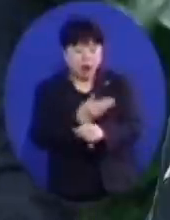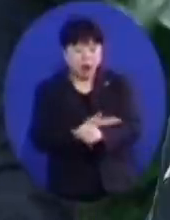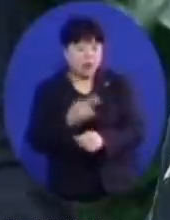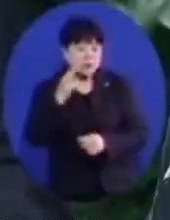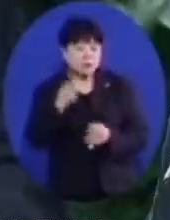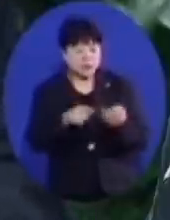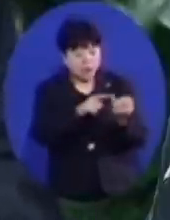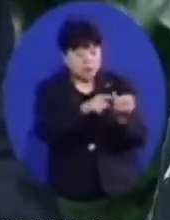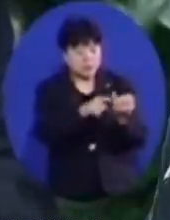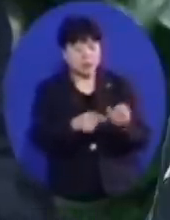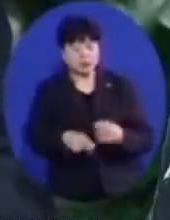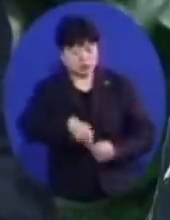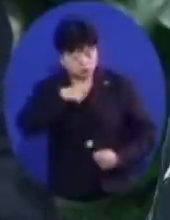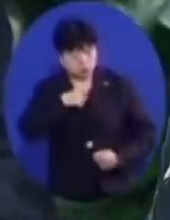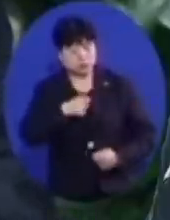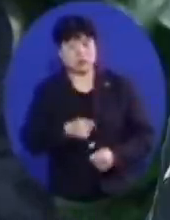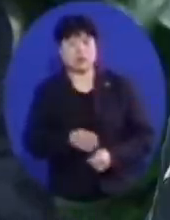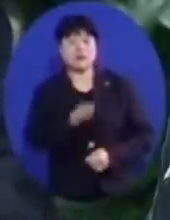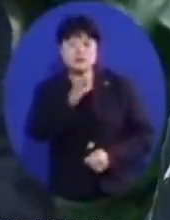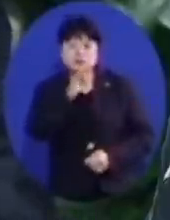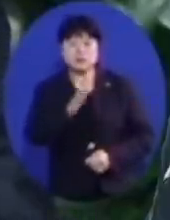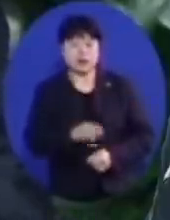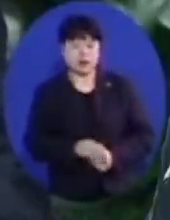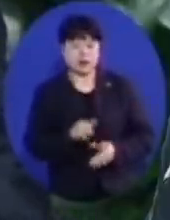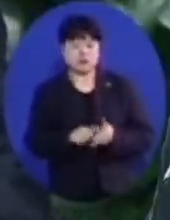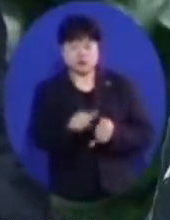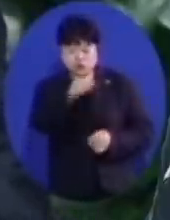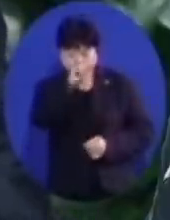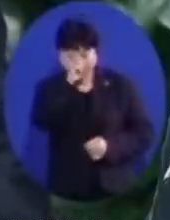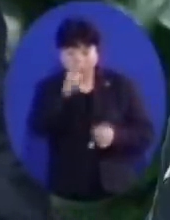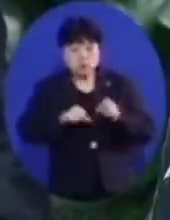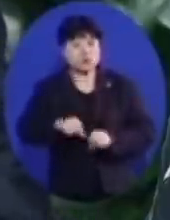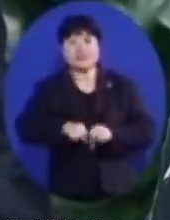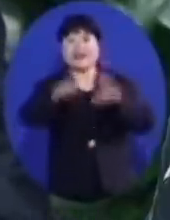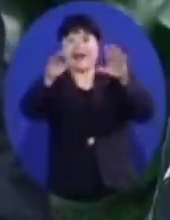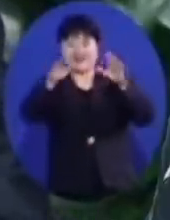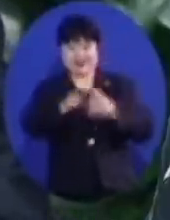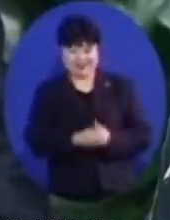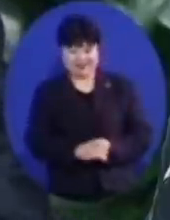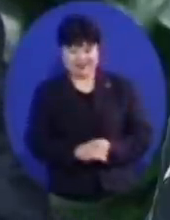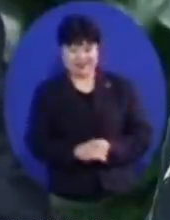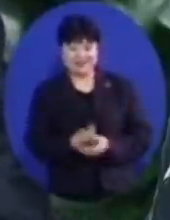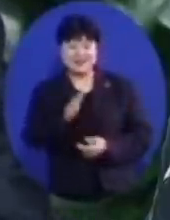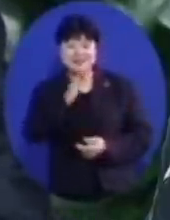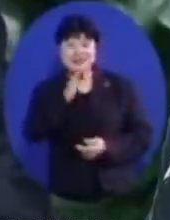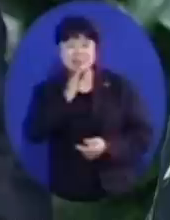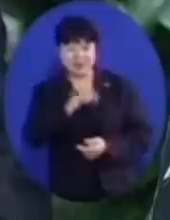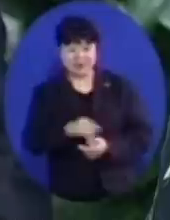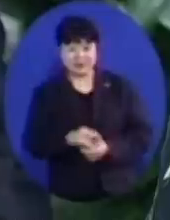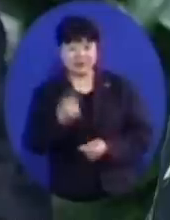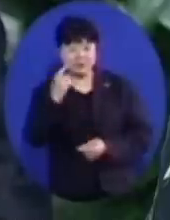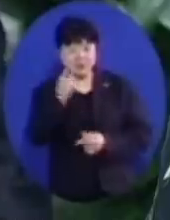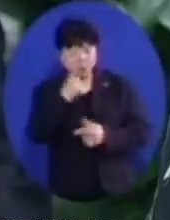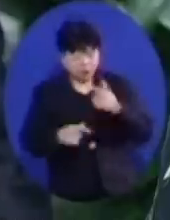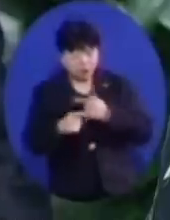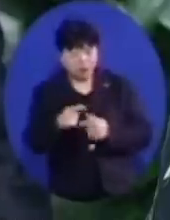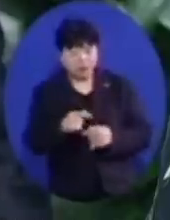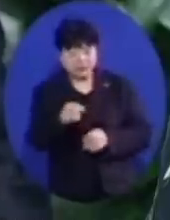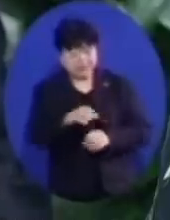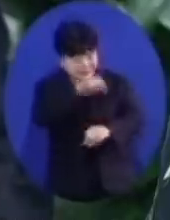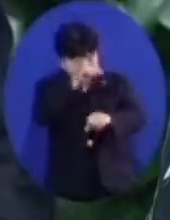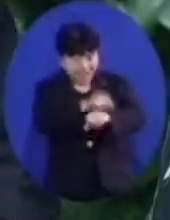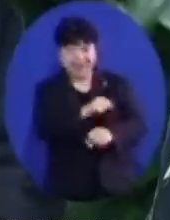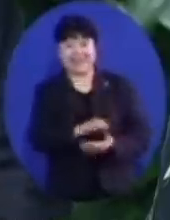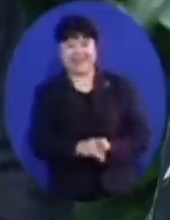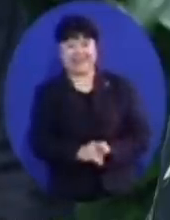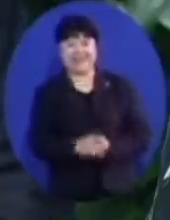아주머니는 흔히 말 안 한다 참말이다 그래 해가지고서 참말을 하니까 거짓말할 때보다 장사가 더 잘 됐습니다